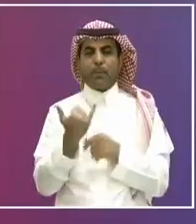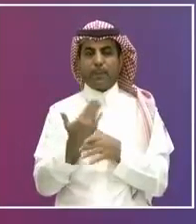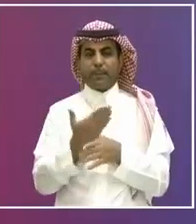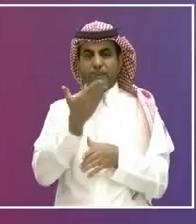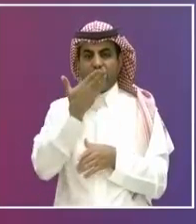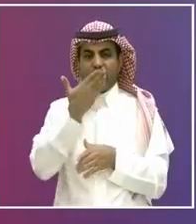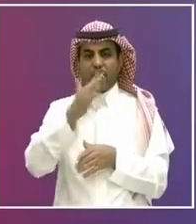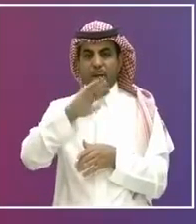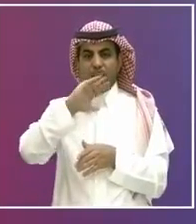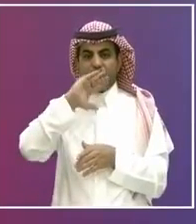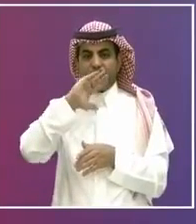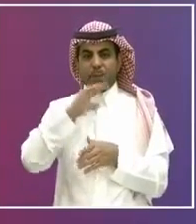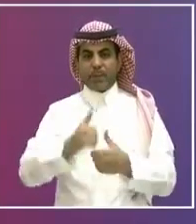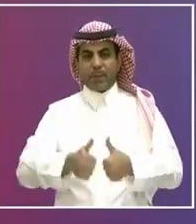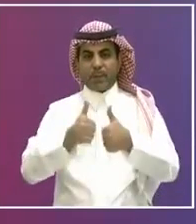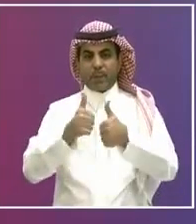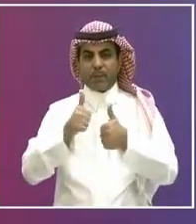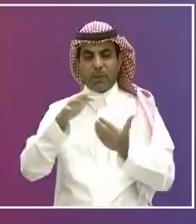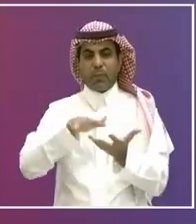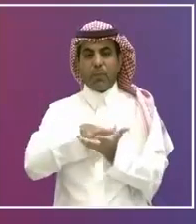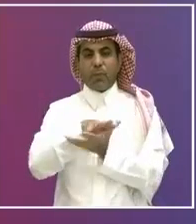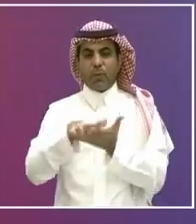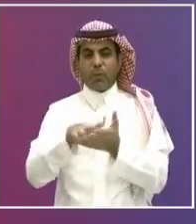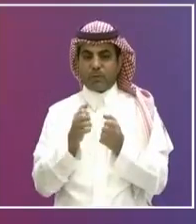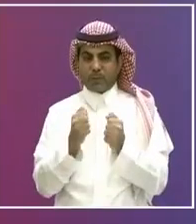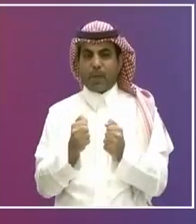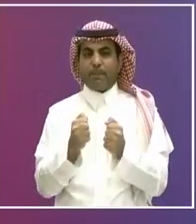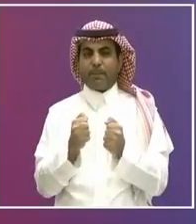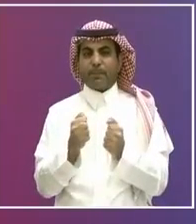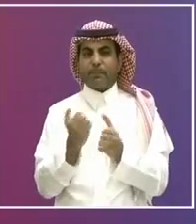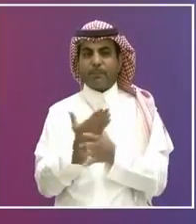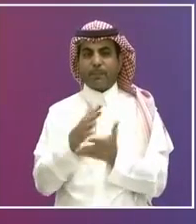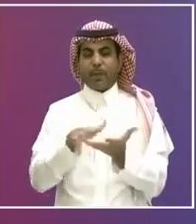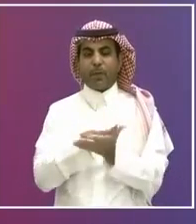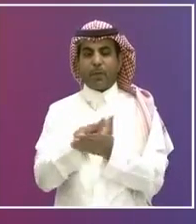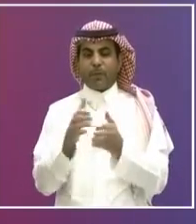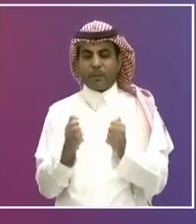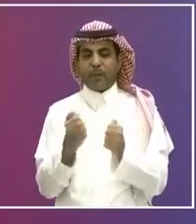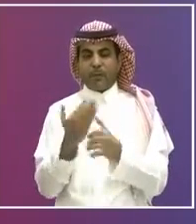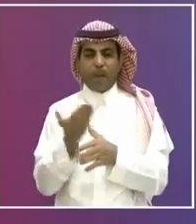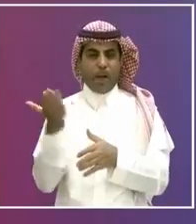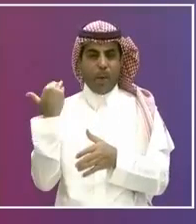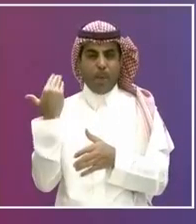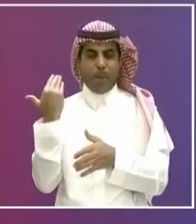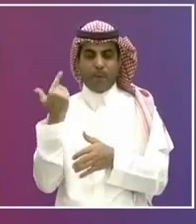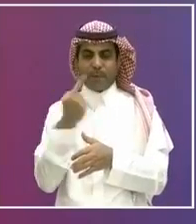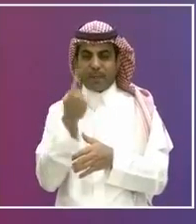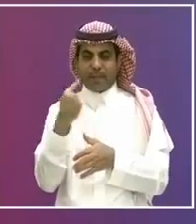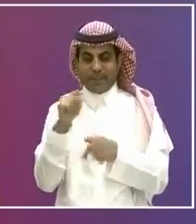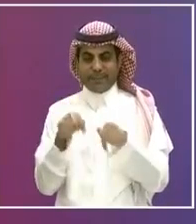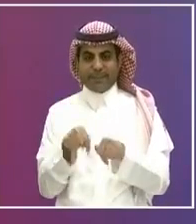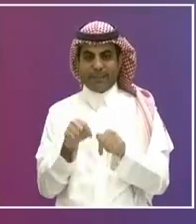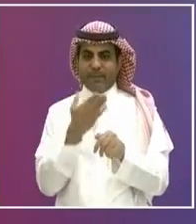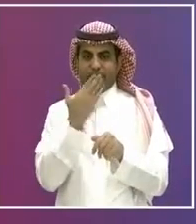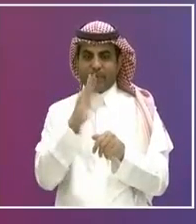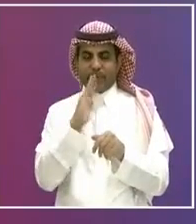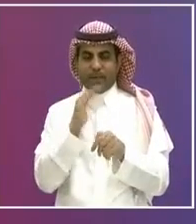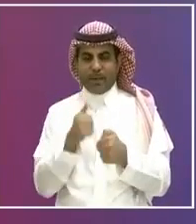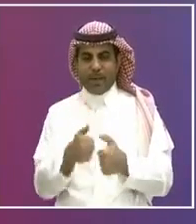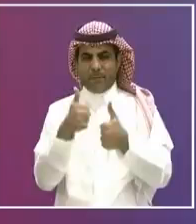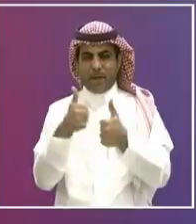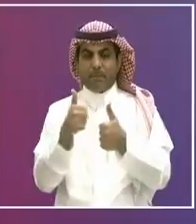أن لدينا ظروف وفهم أفضل بكثير من تلك المراحل في الجائحة، ولكن